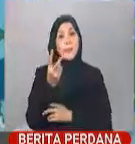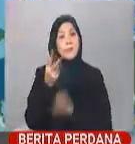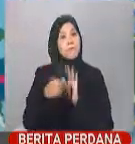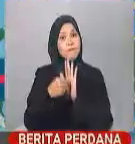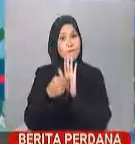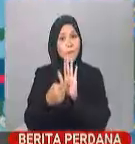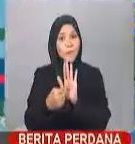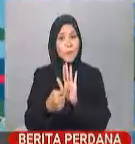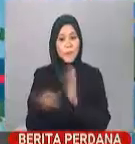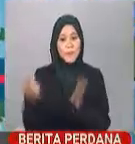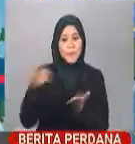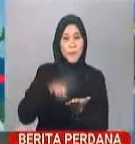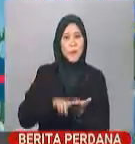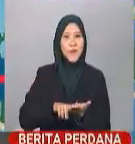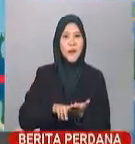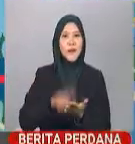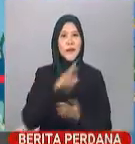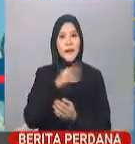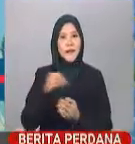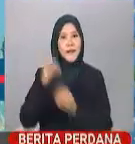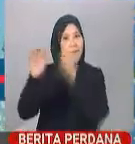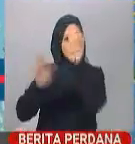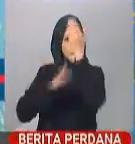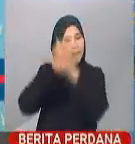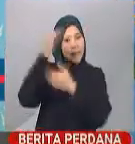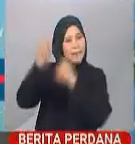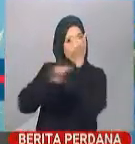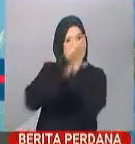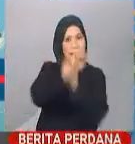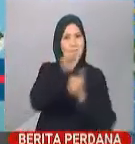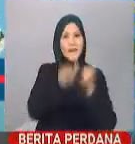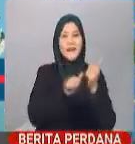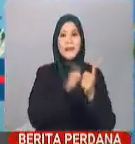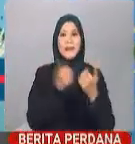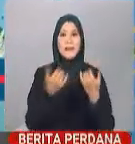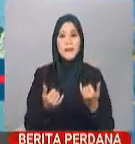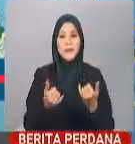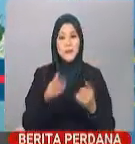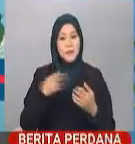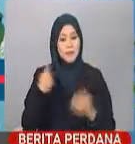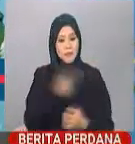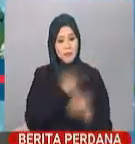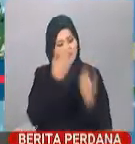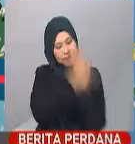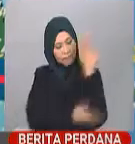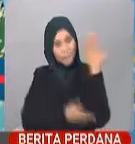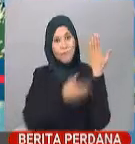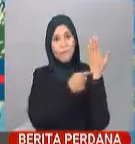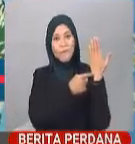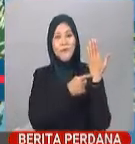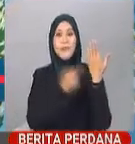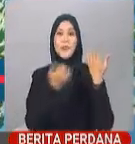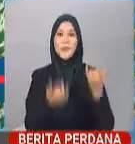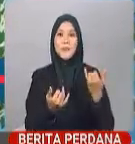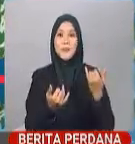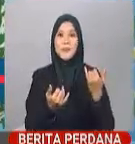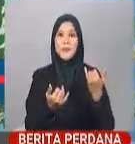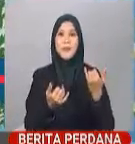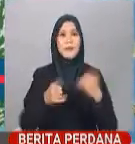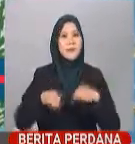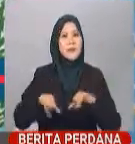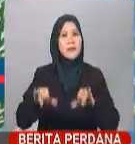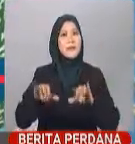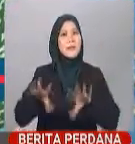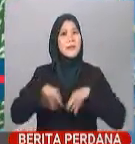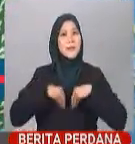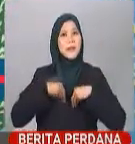paparan laporan dan juga carta angin bagi rantau negara kita. Dapat diperhatikan keadaan rantau negara masih lagi